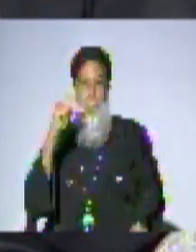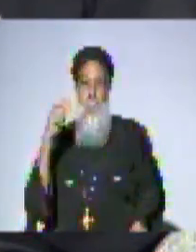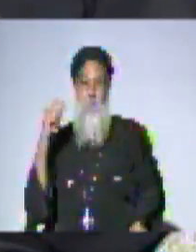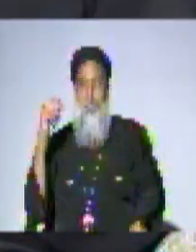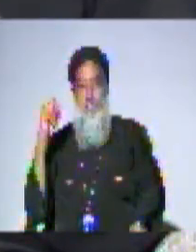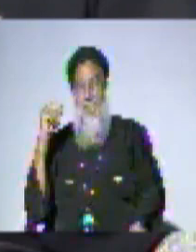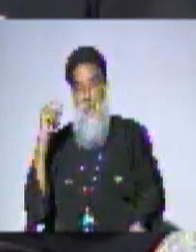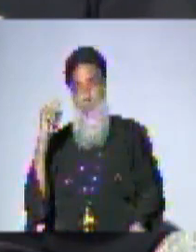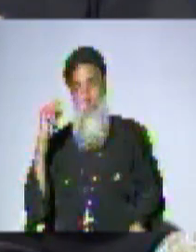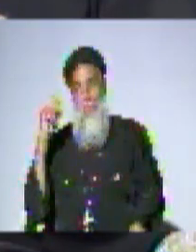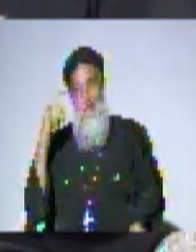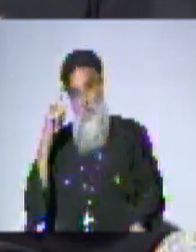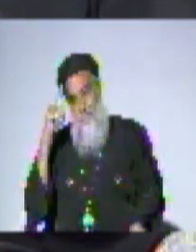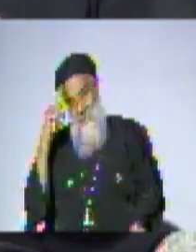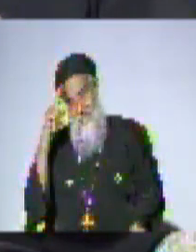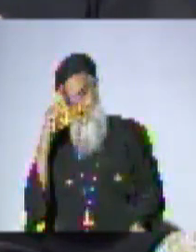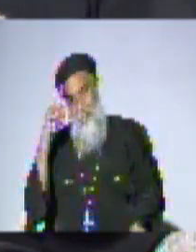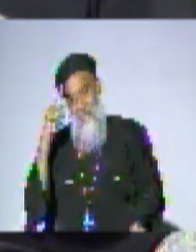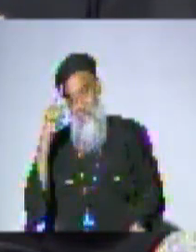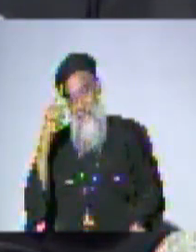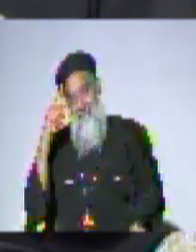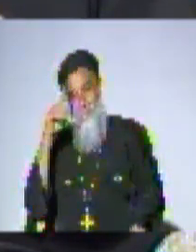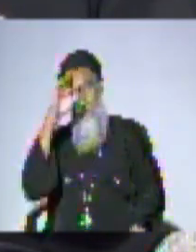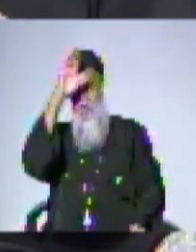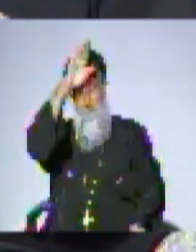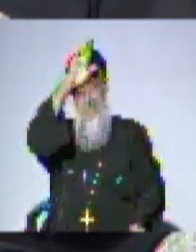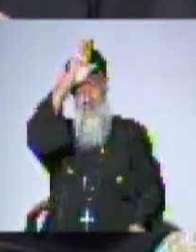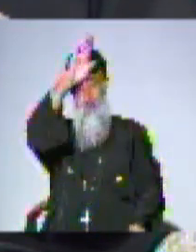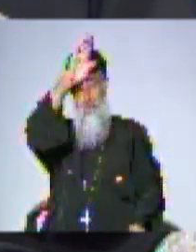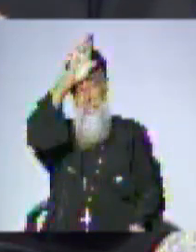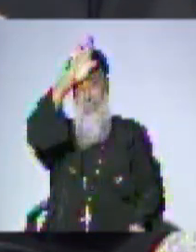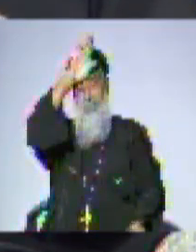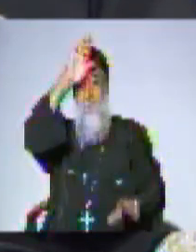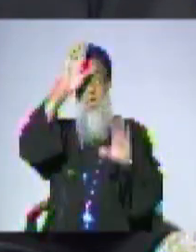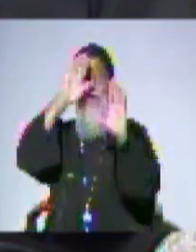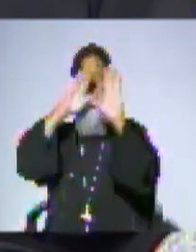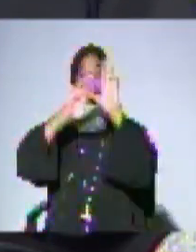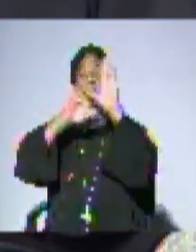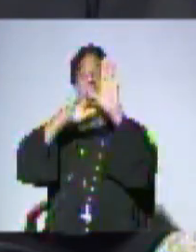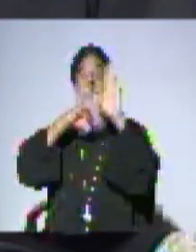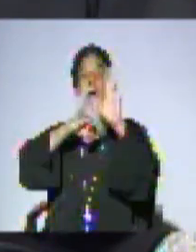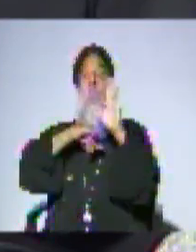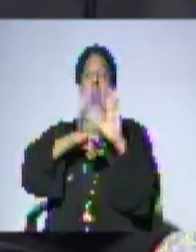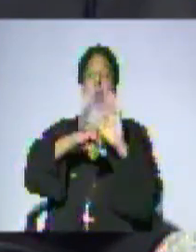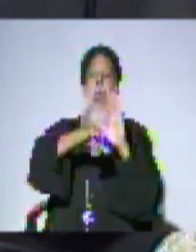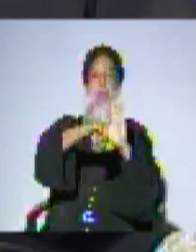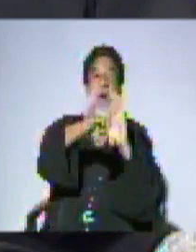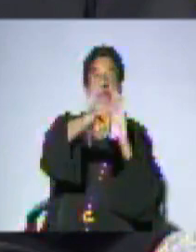عن أن الله هو ملك الدهور. كرسيك يا الله إلى ظهر الدهور.